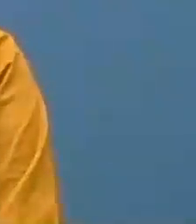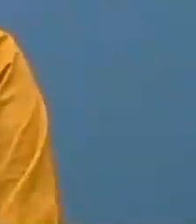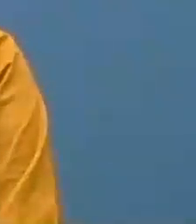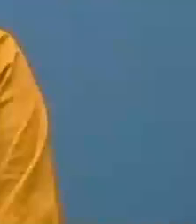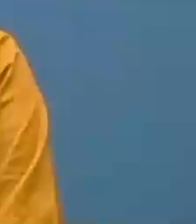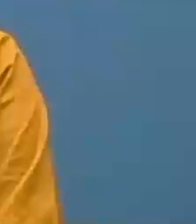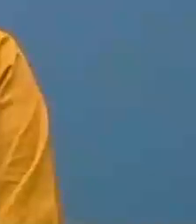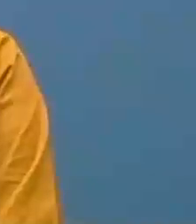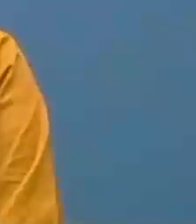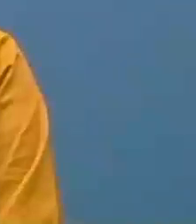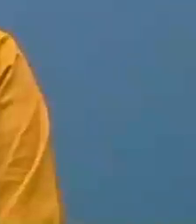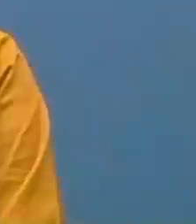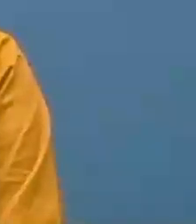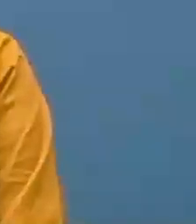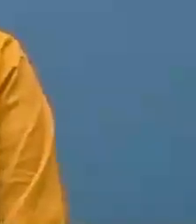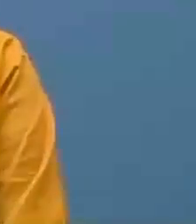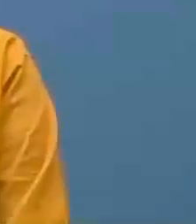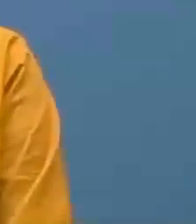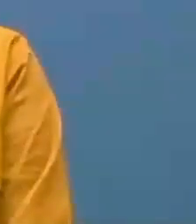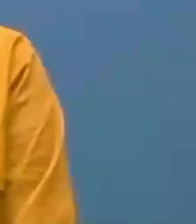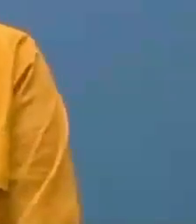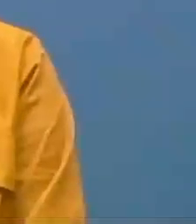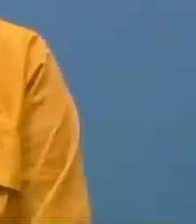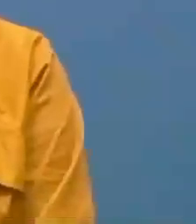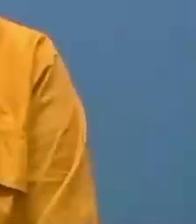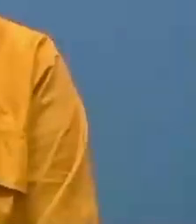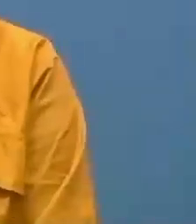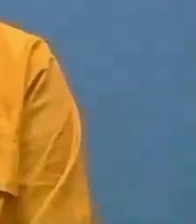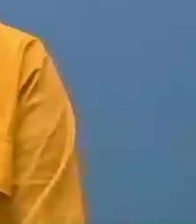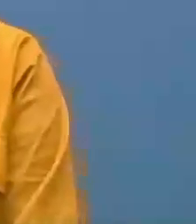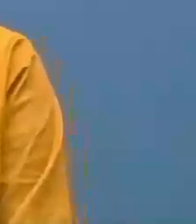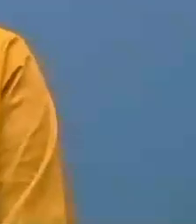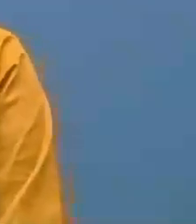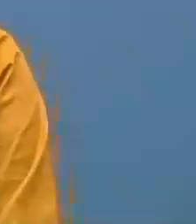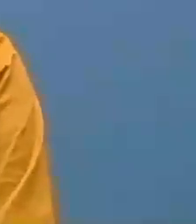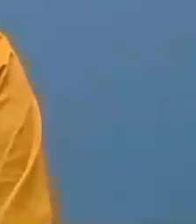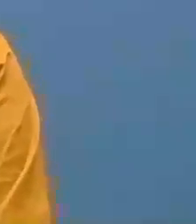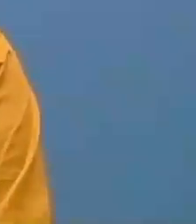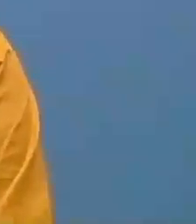提问，并且等待神的答案。对这个先知呢，神给